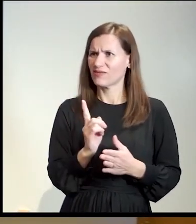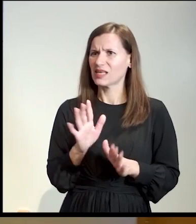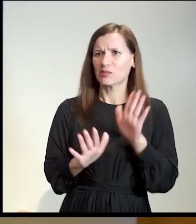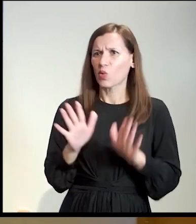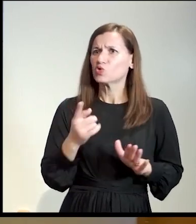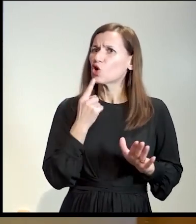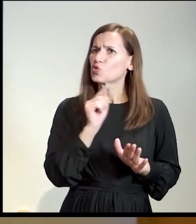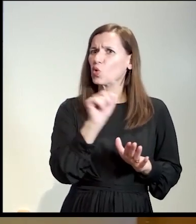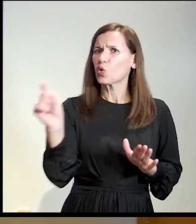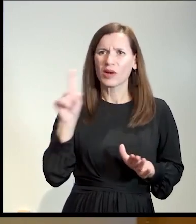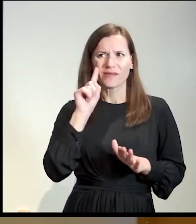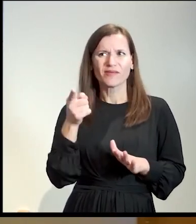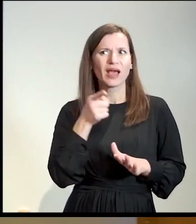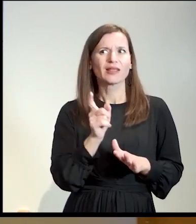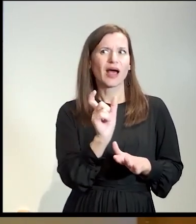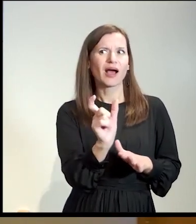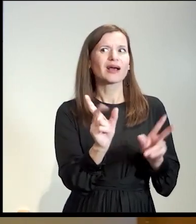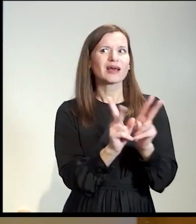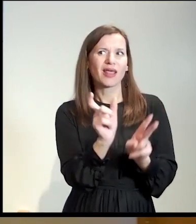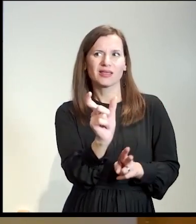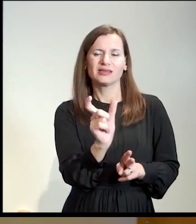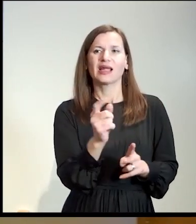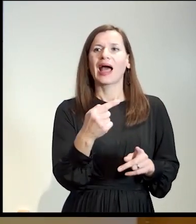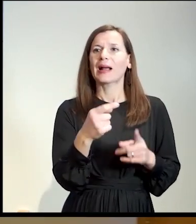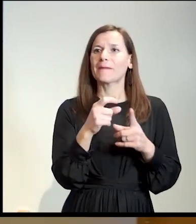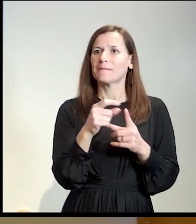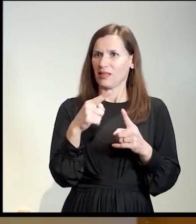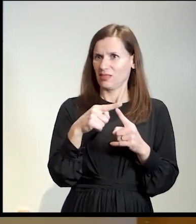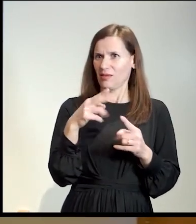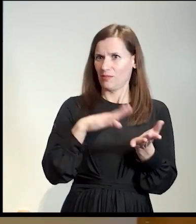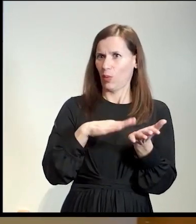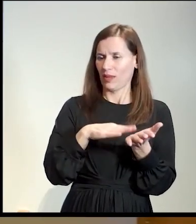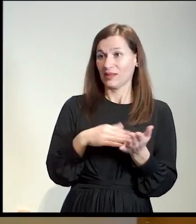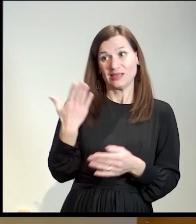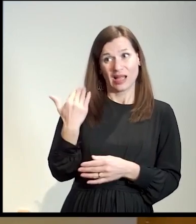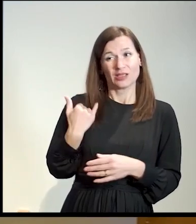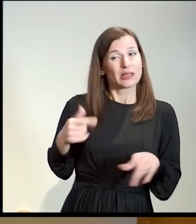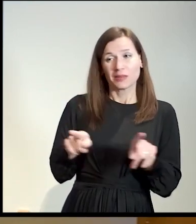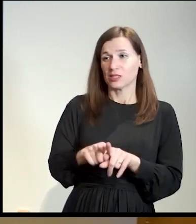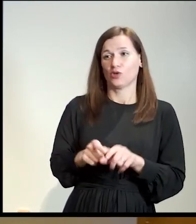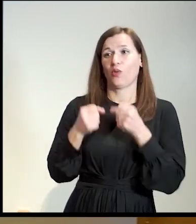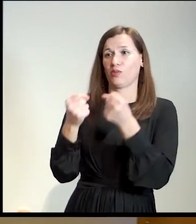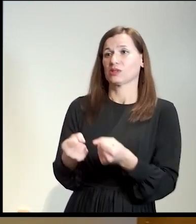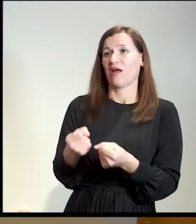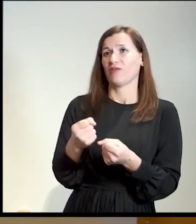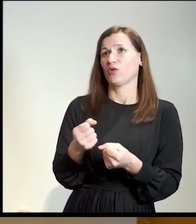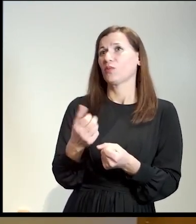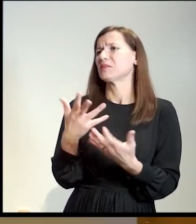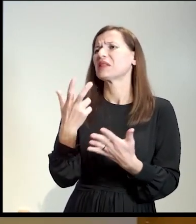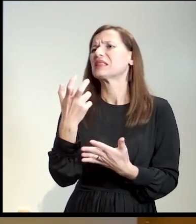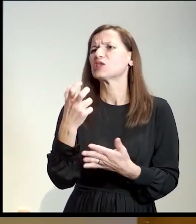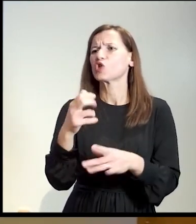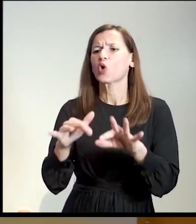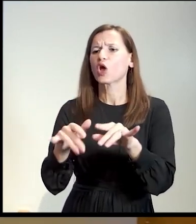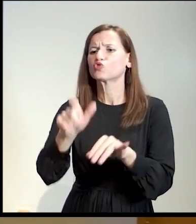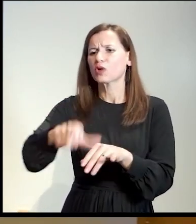kdorkoli ve, kaj ta kratica GPT pomeni? Zadnjič isto vprašanje zastavil približno 300 računalnikarjem. A kdorkoli